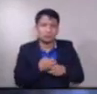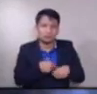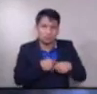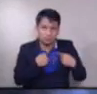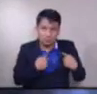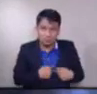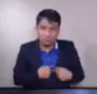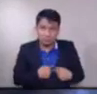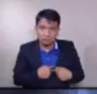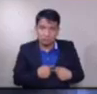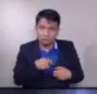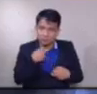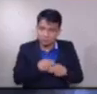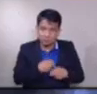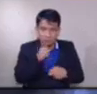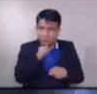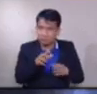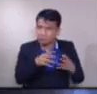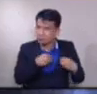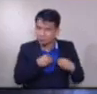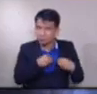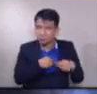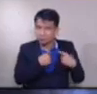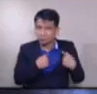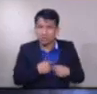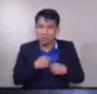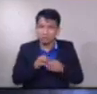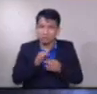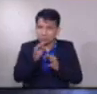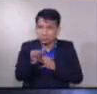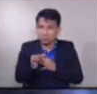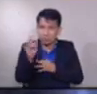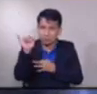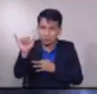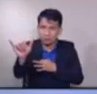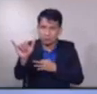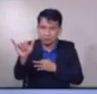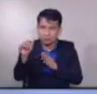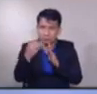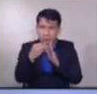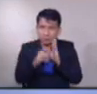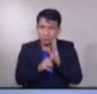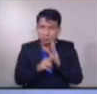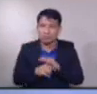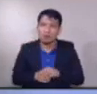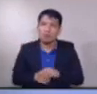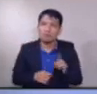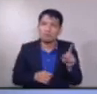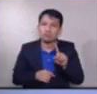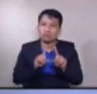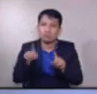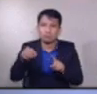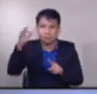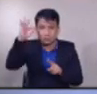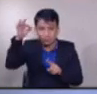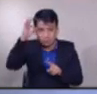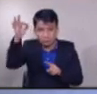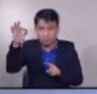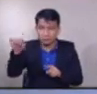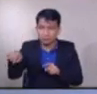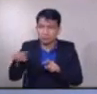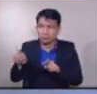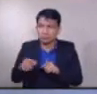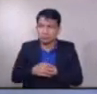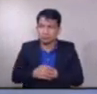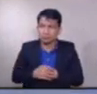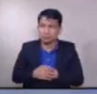So, hindi lang yan extension. Baka forever martial law na kami. Okay. Ngayon, what about federalism? Sang-ayon ka ba